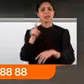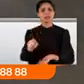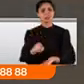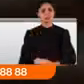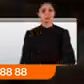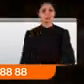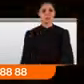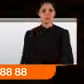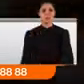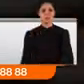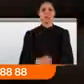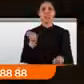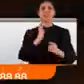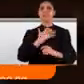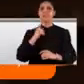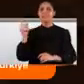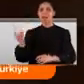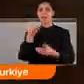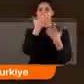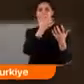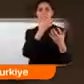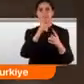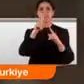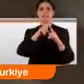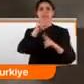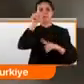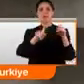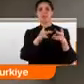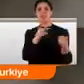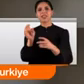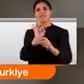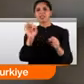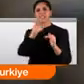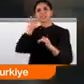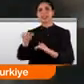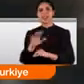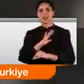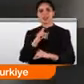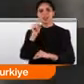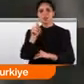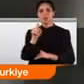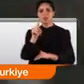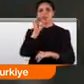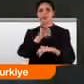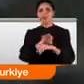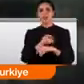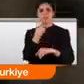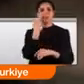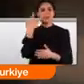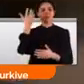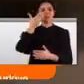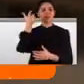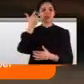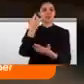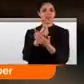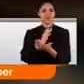Becinmedin mi? İşletme sahiplerinin beslediği tilkiler kimi zaman davetsiz olarak geliyor kafeye. İşte bu da o anlarda kayda geçti. Sen